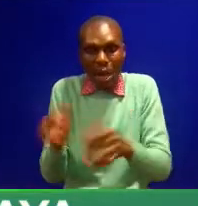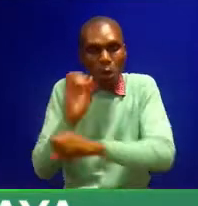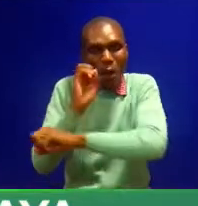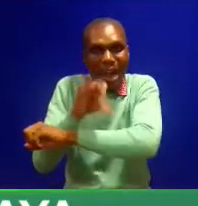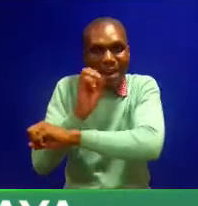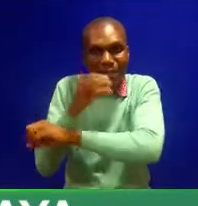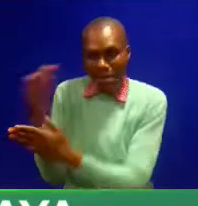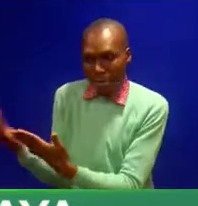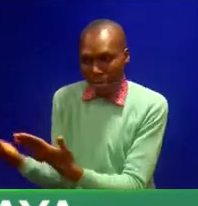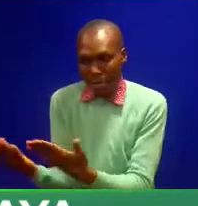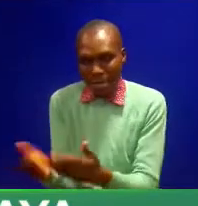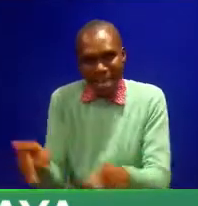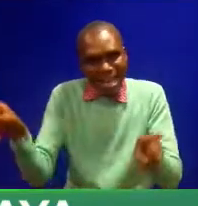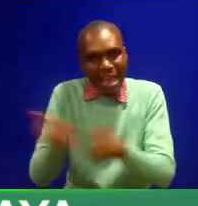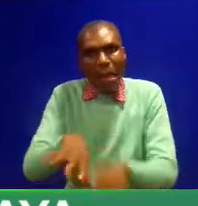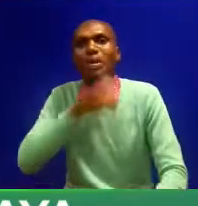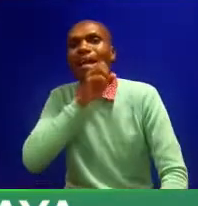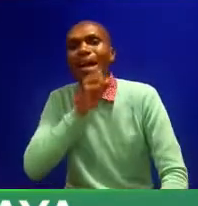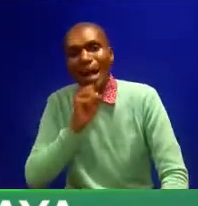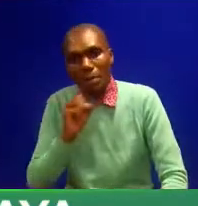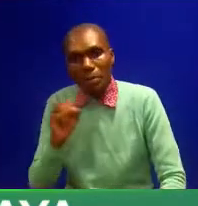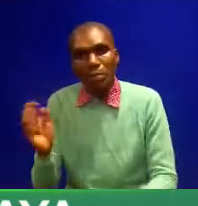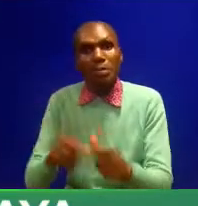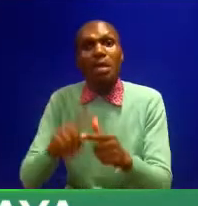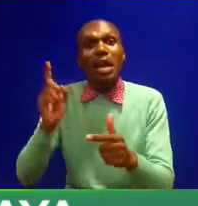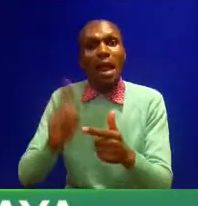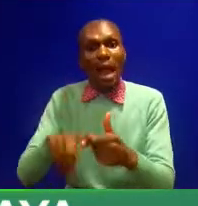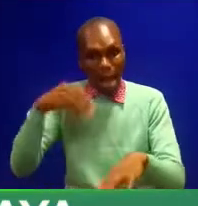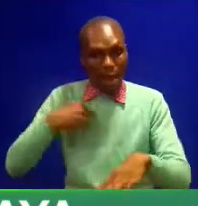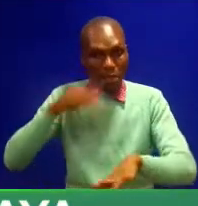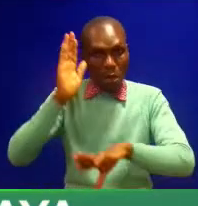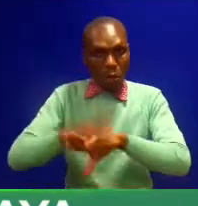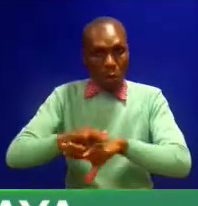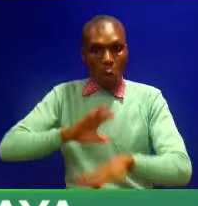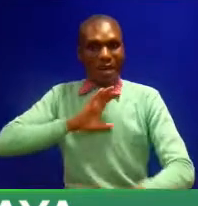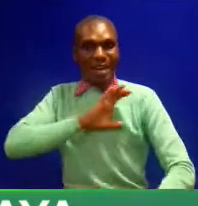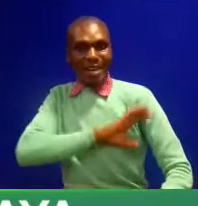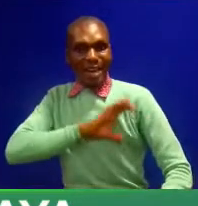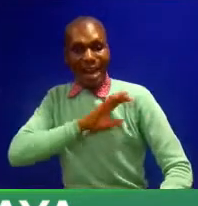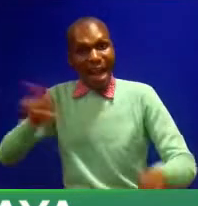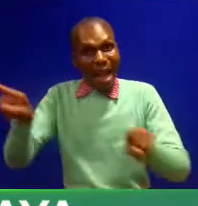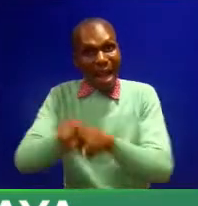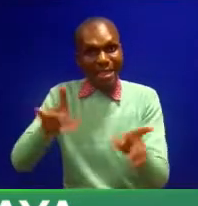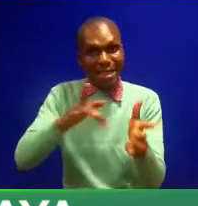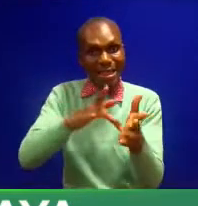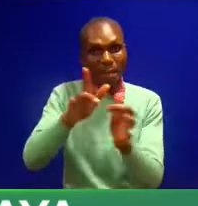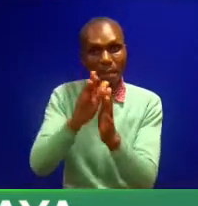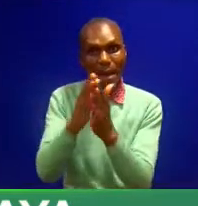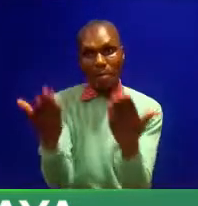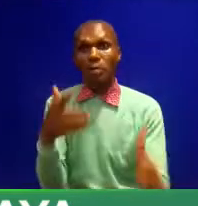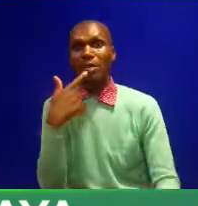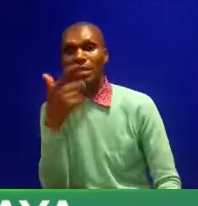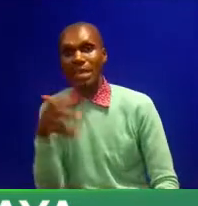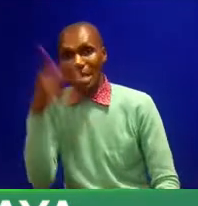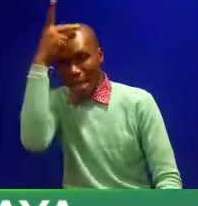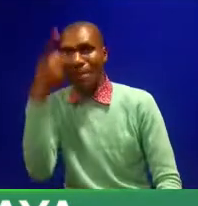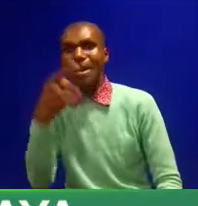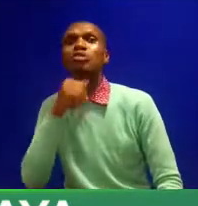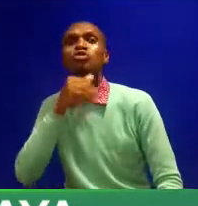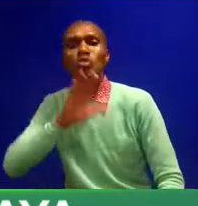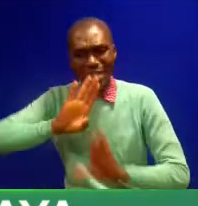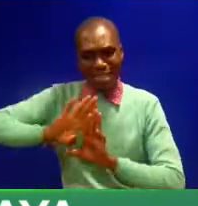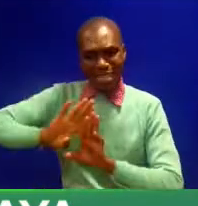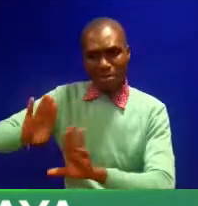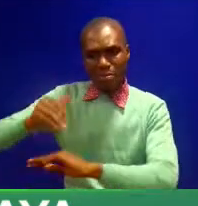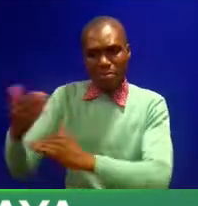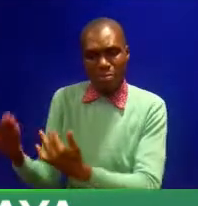au chikawo mo watu na ma na bene chimbu chingia asego na bibi bile hotela ibo mo ipoli to tuko mwana omutike iko